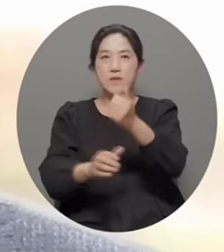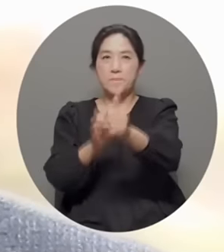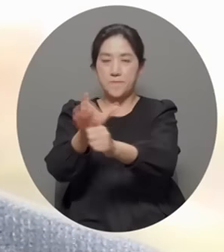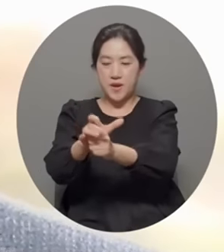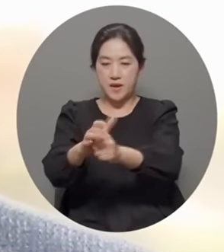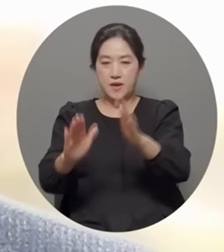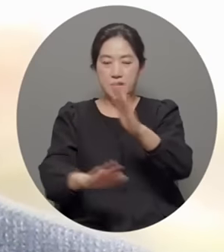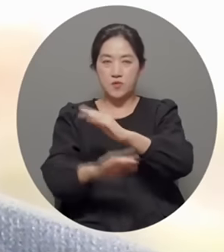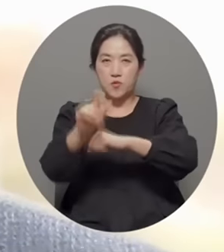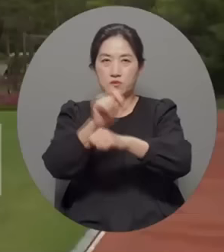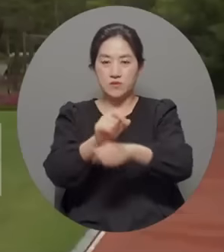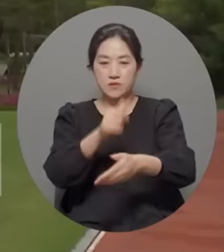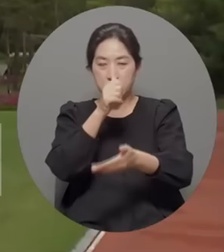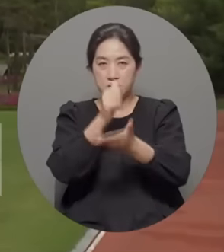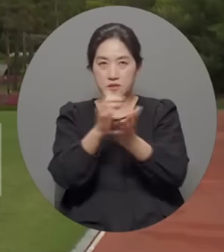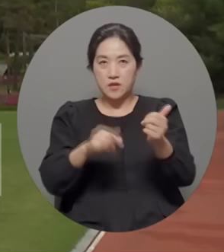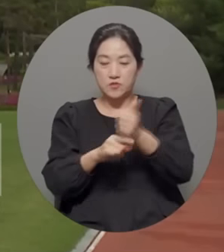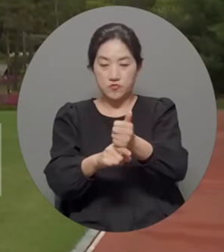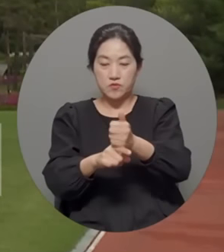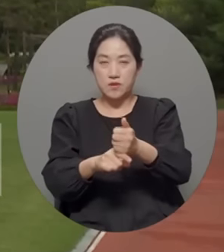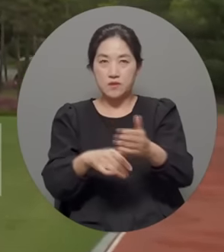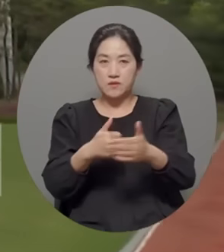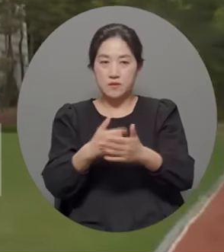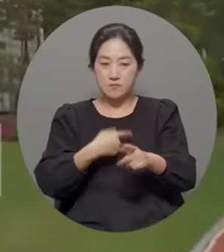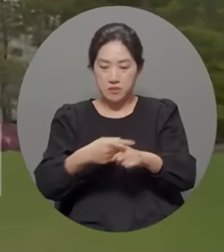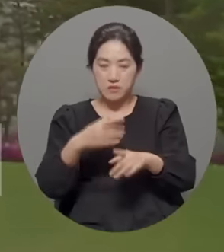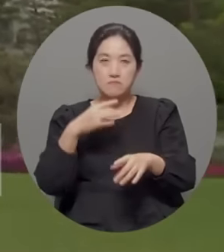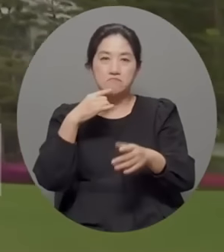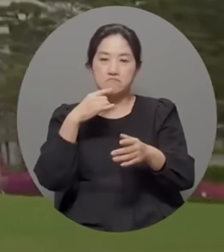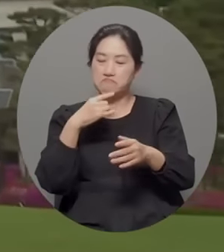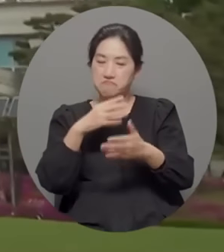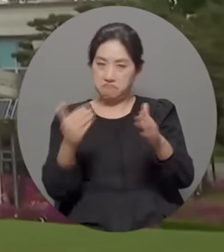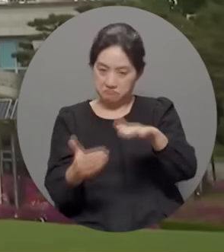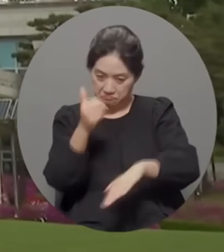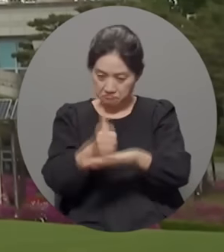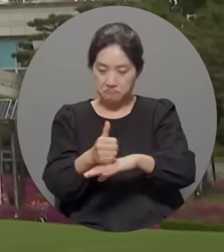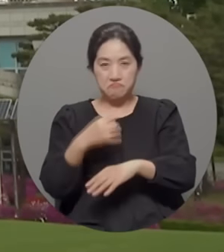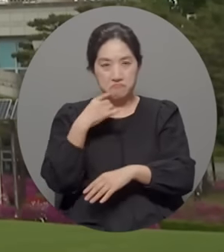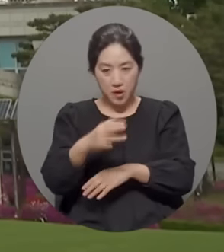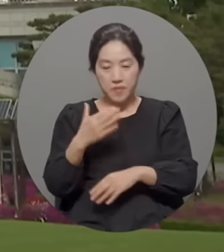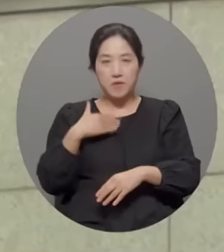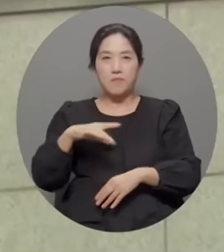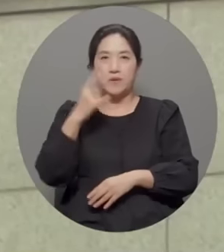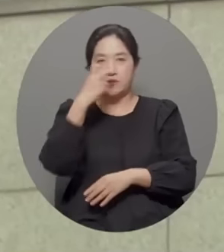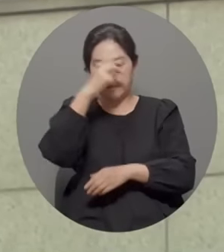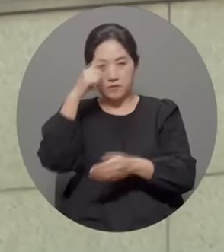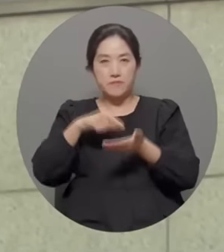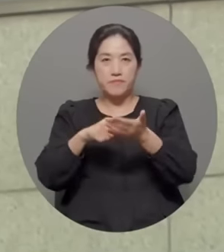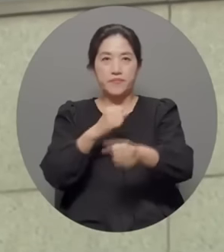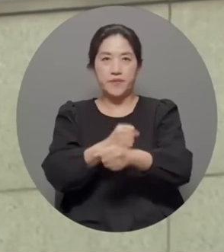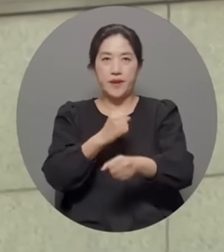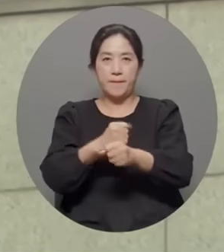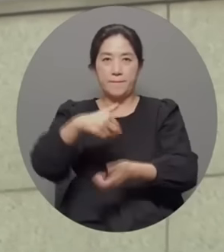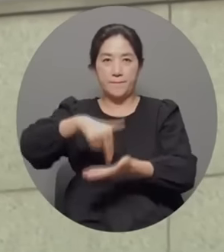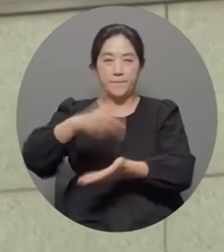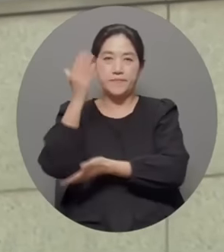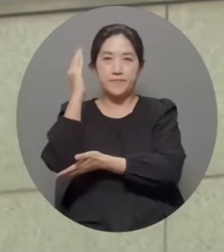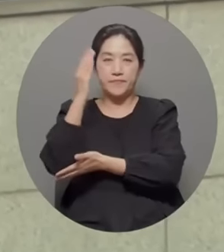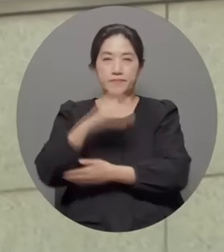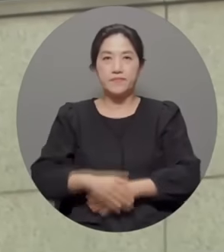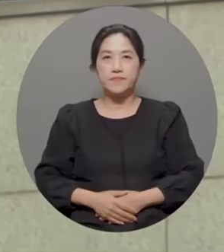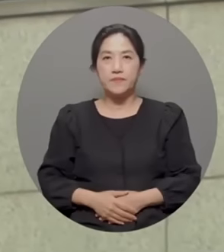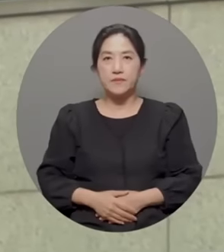공수처 수사가 미진하면 먼저 특검을 제안하겠다는 입장도 거듭 밝혔습니다. MBC 뉴스